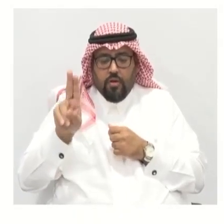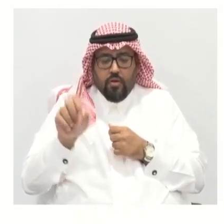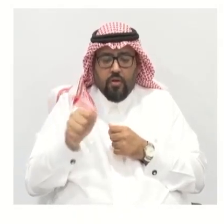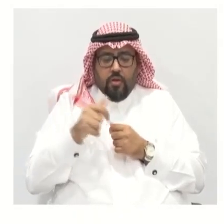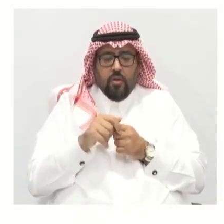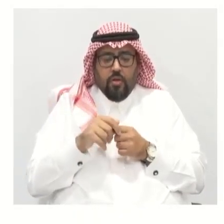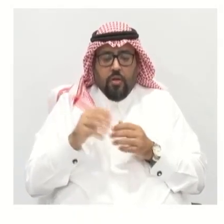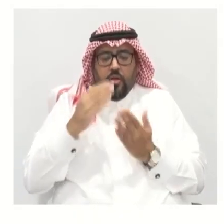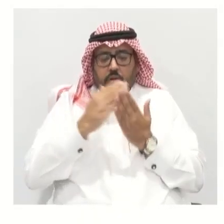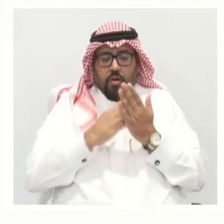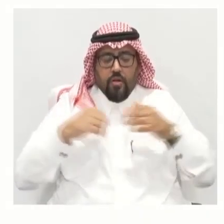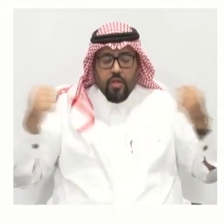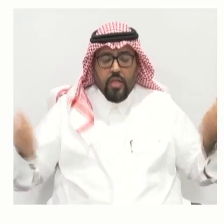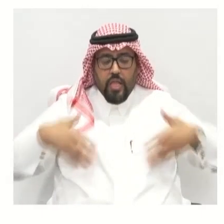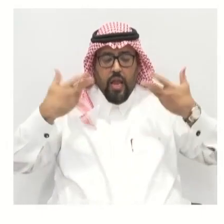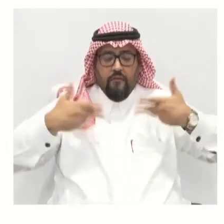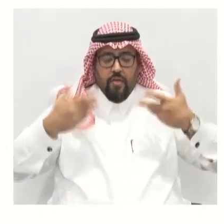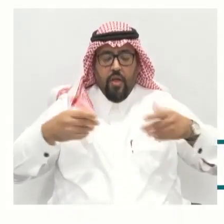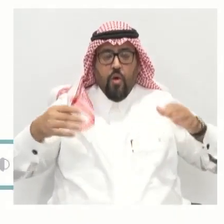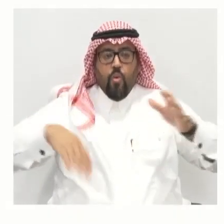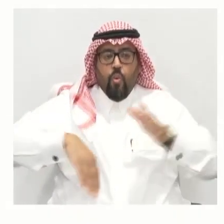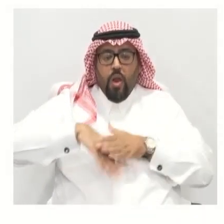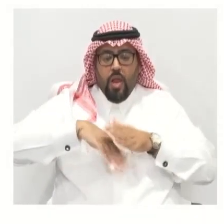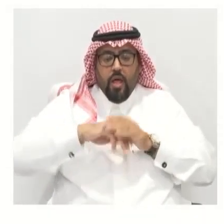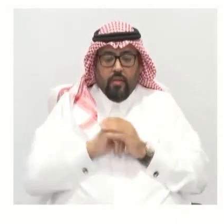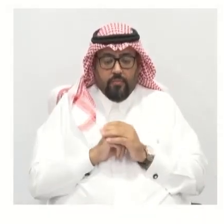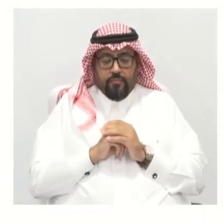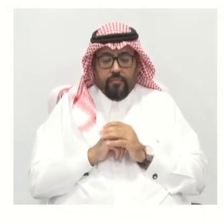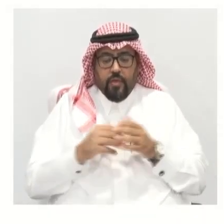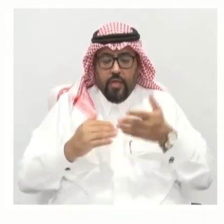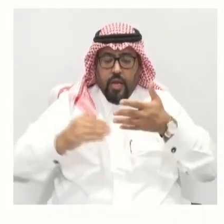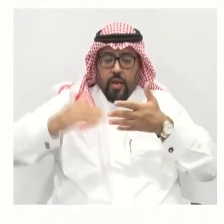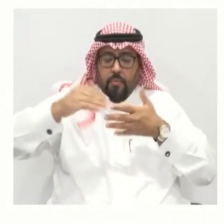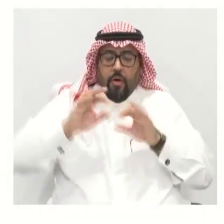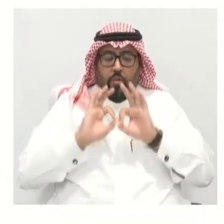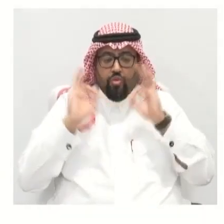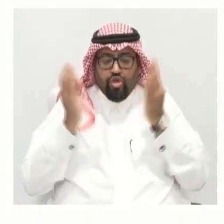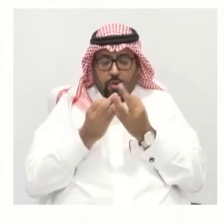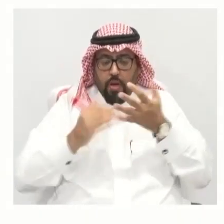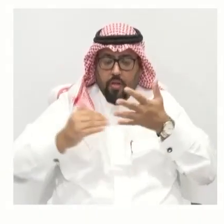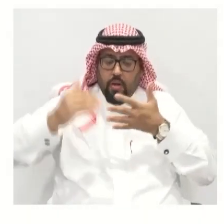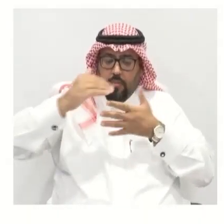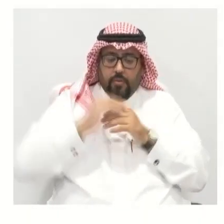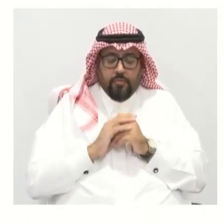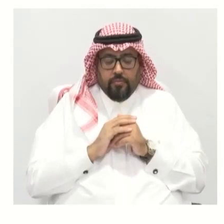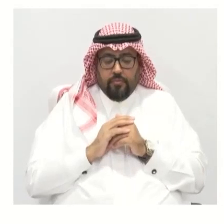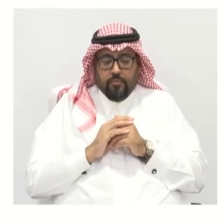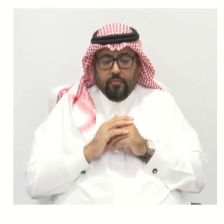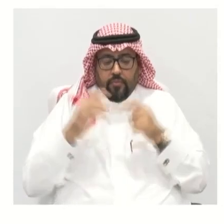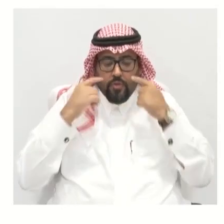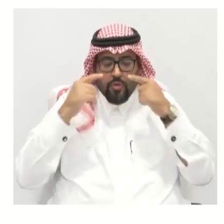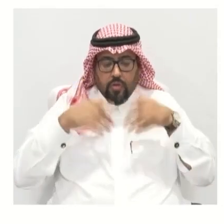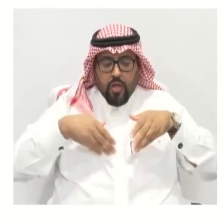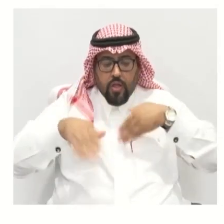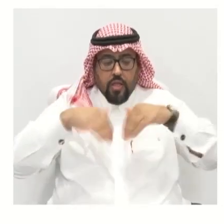انشطه الترفيه والرياضه بارك الله فيكم ايضا تنميه المجتمع تشييد